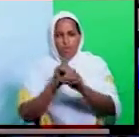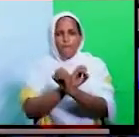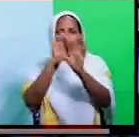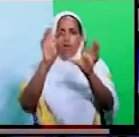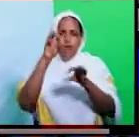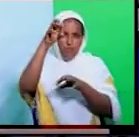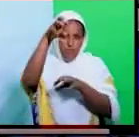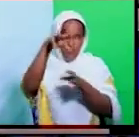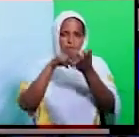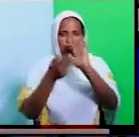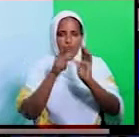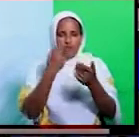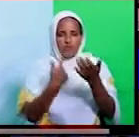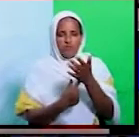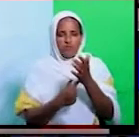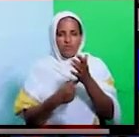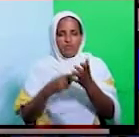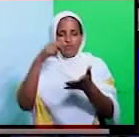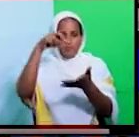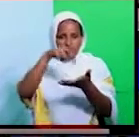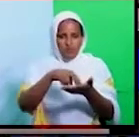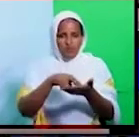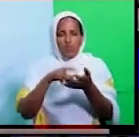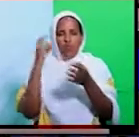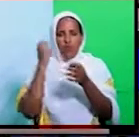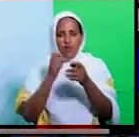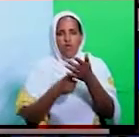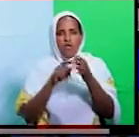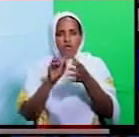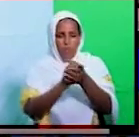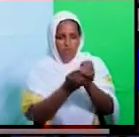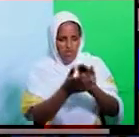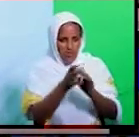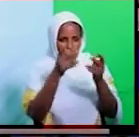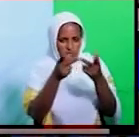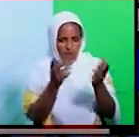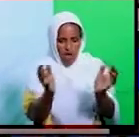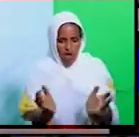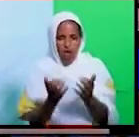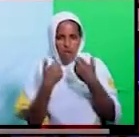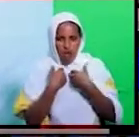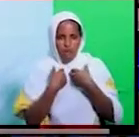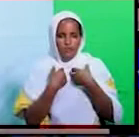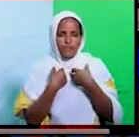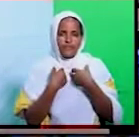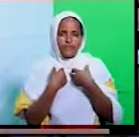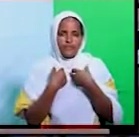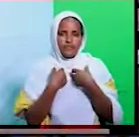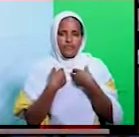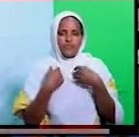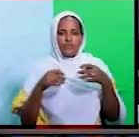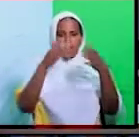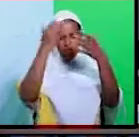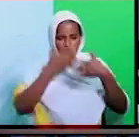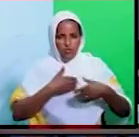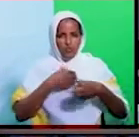ይጸልያል። ስለዚህ ቅዱስ መጽሐፍን መጽሐፍ ቅዱስን ስናንብ ስንማር ጸሎት እጅግ አስፈላጊ